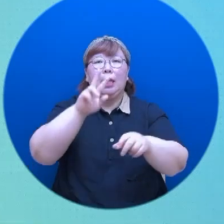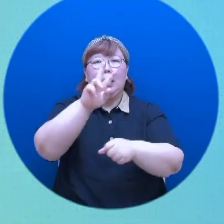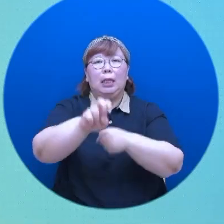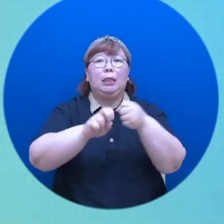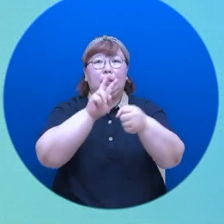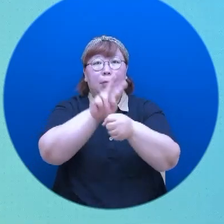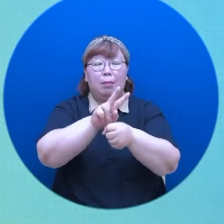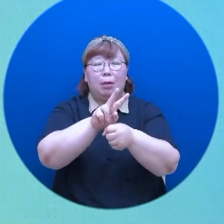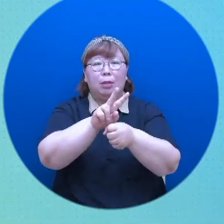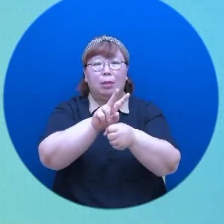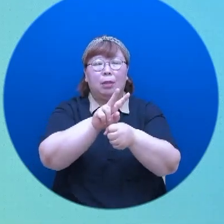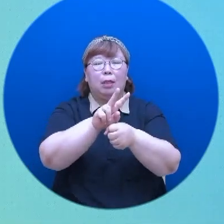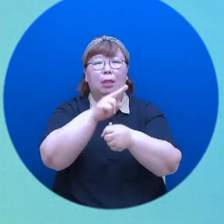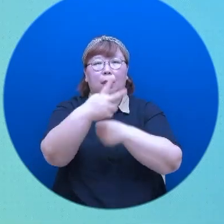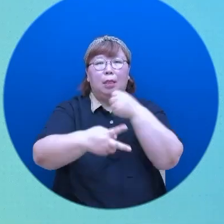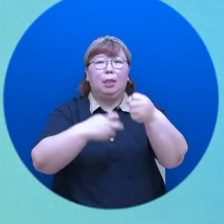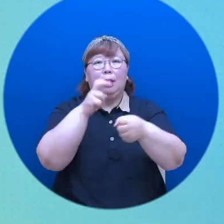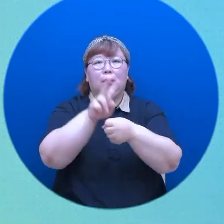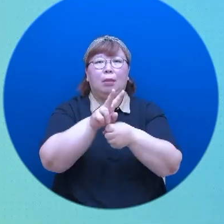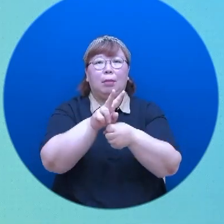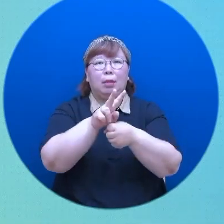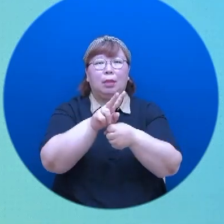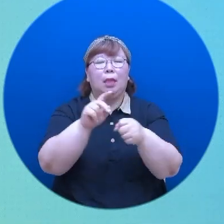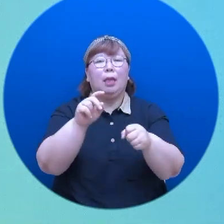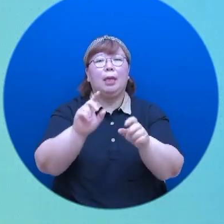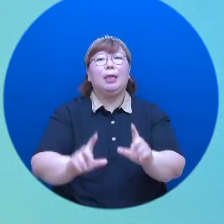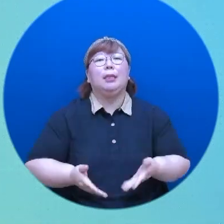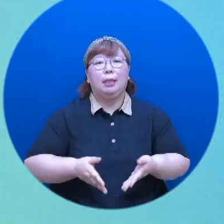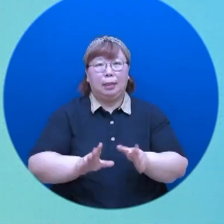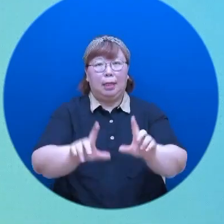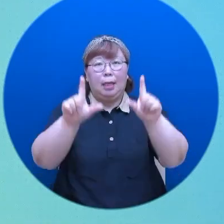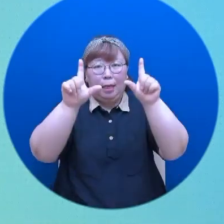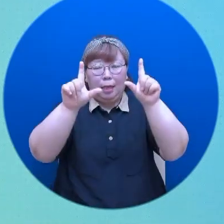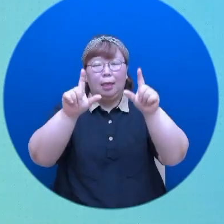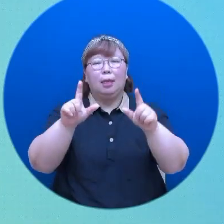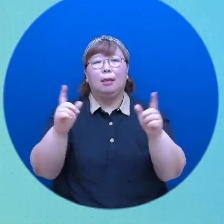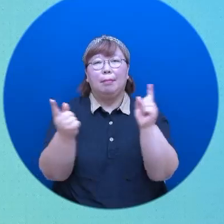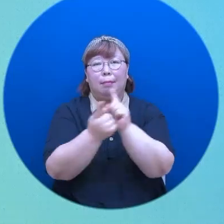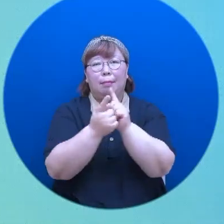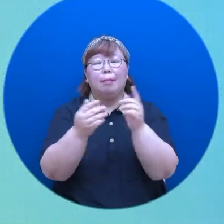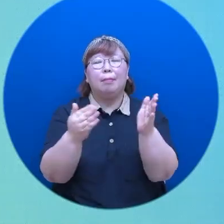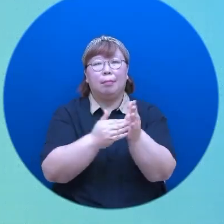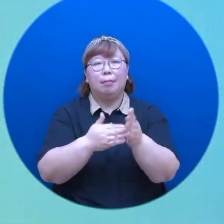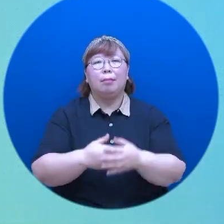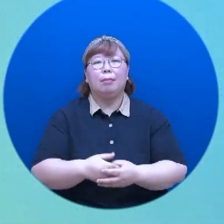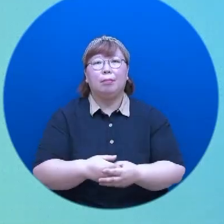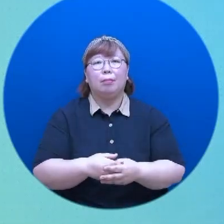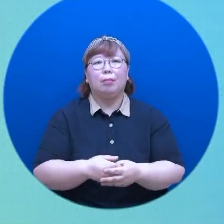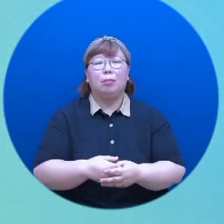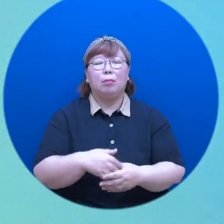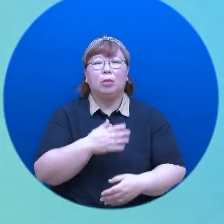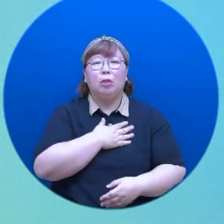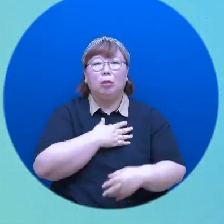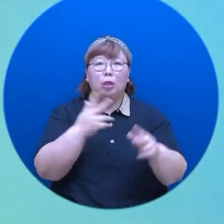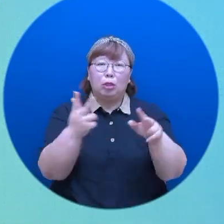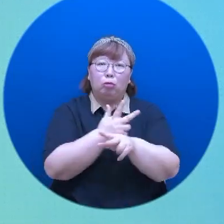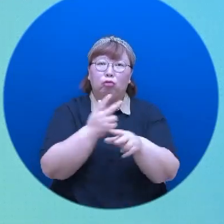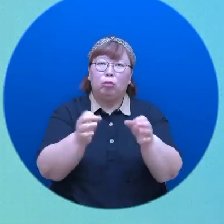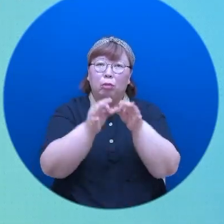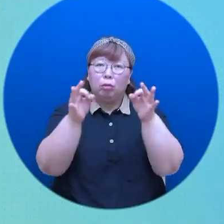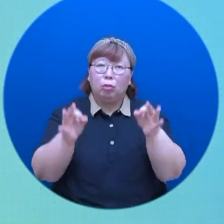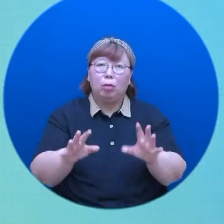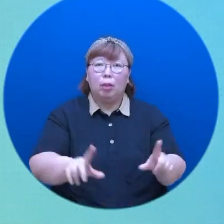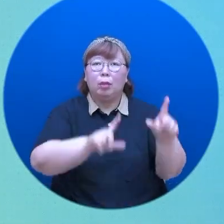22번째, 22번째 생일을 맞이했어요. 저는 한 주간을